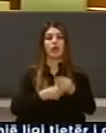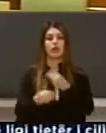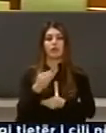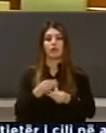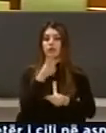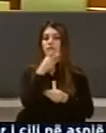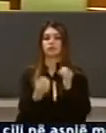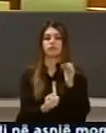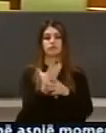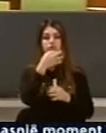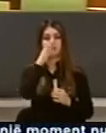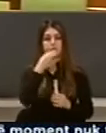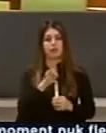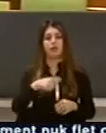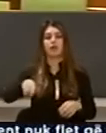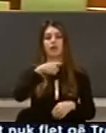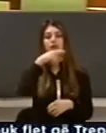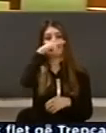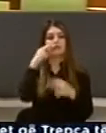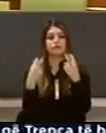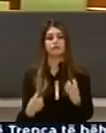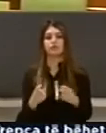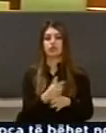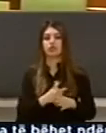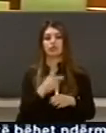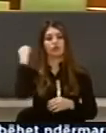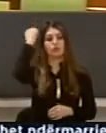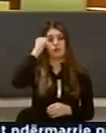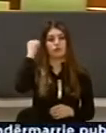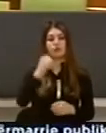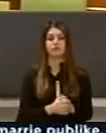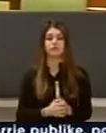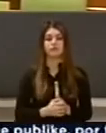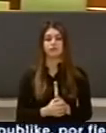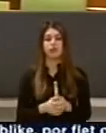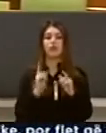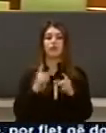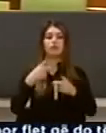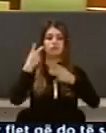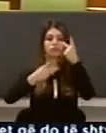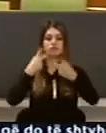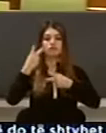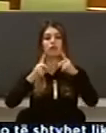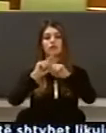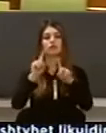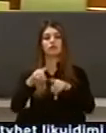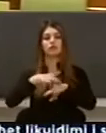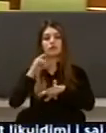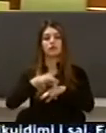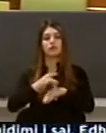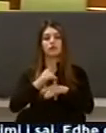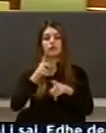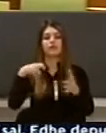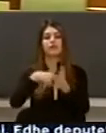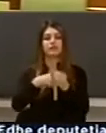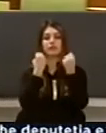që të josh qytetarët për të ndërtuar të ardhmen e tyre në Republikën e Kosovës. Të intensifikohen angazhimet në përmbushje të kritereve për